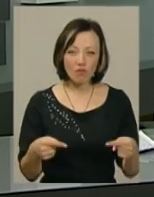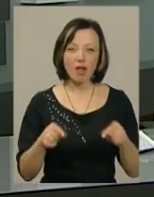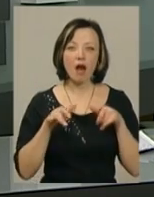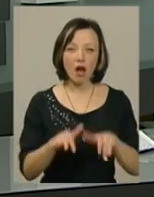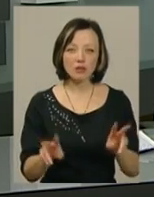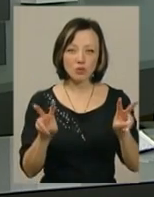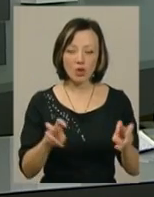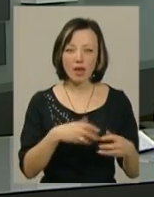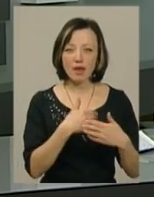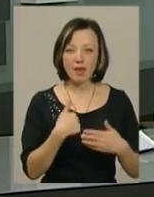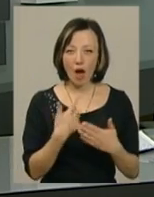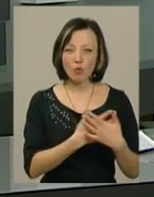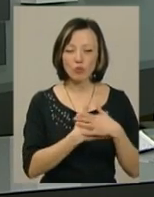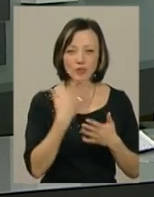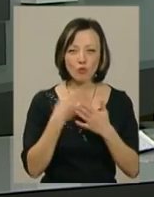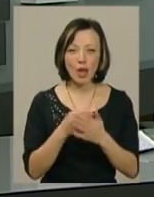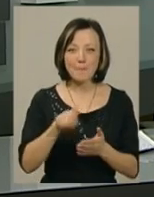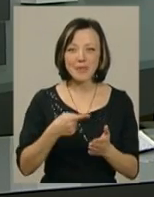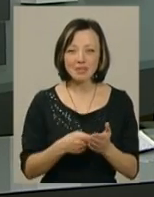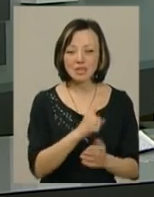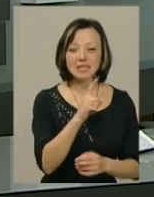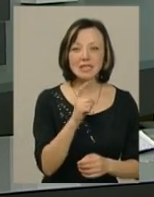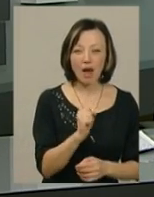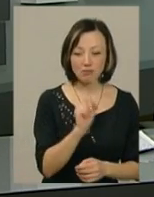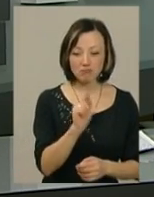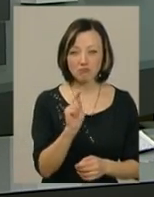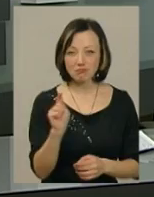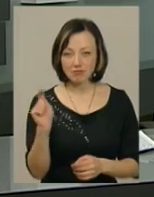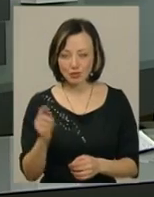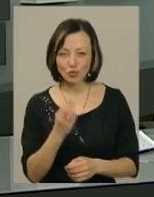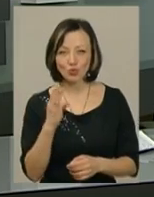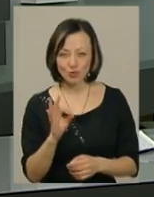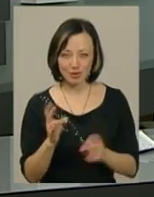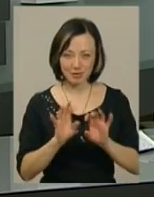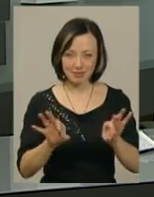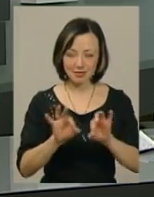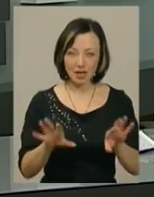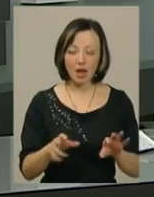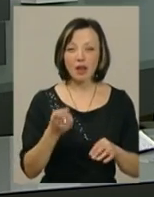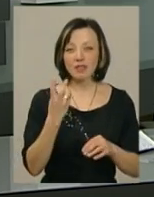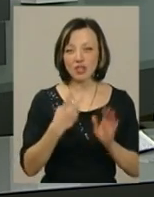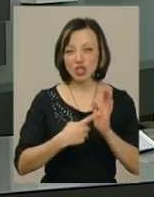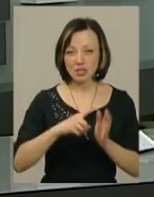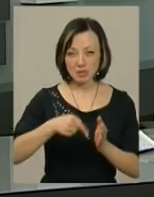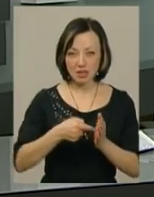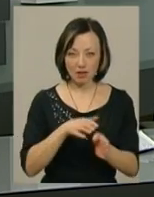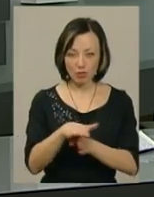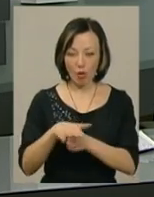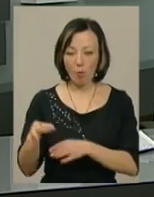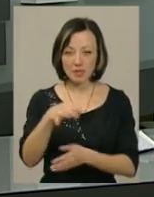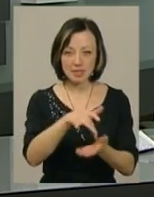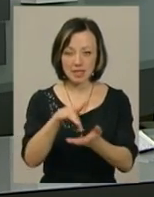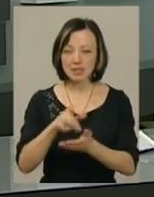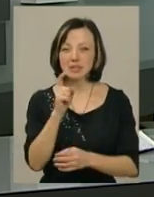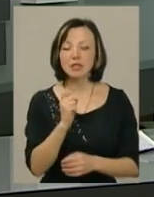акцію «Я люблю своє місто за». Подібні заходи одночасно відбулися в 26 містах країни, в основному в обласних центрах. Тож, за